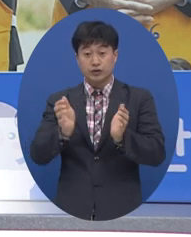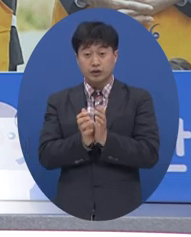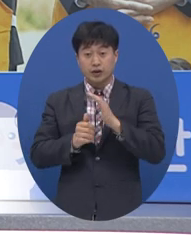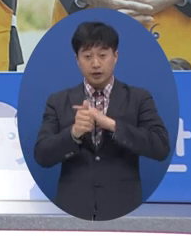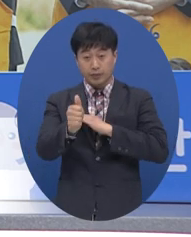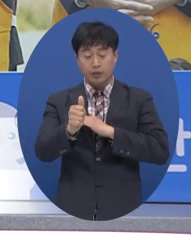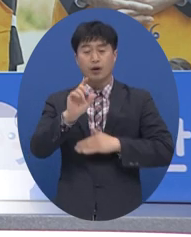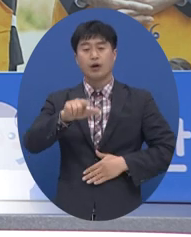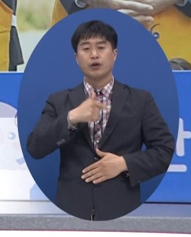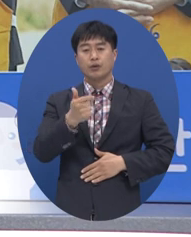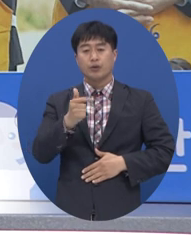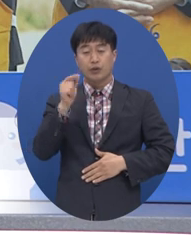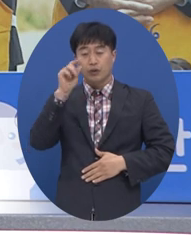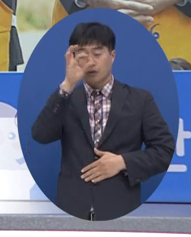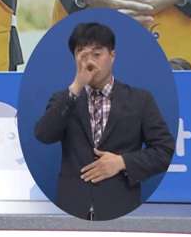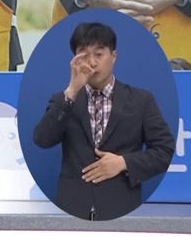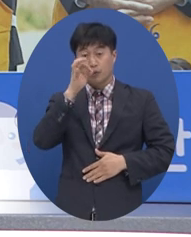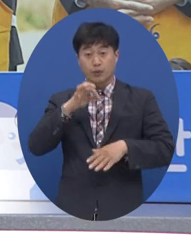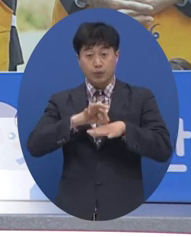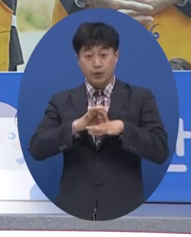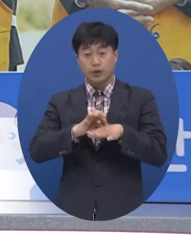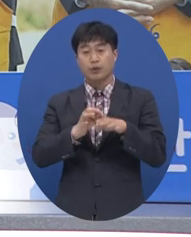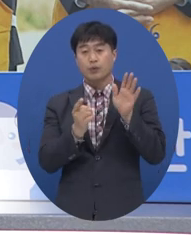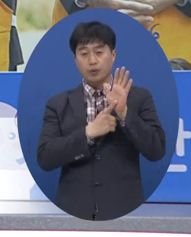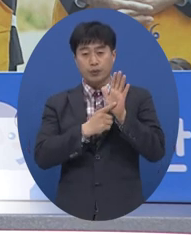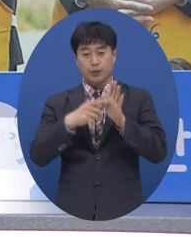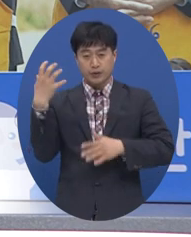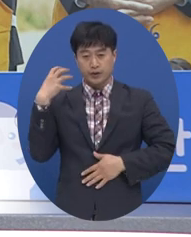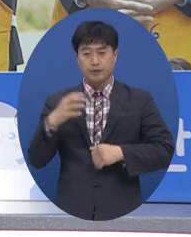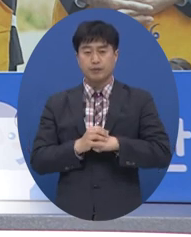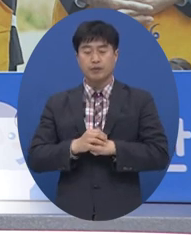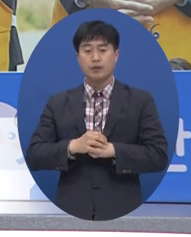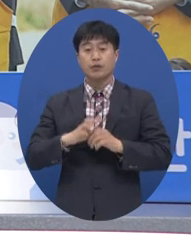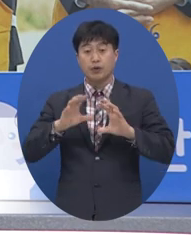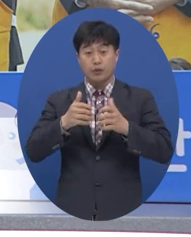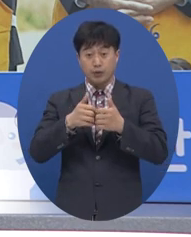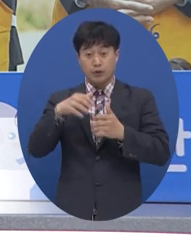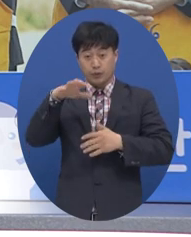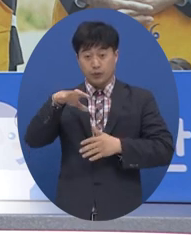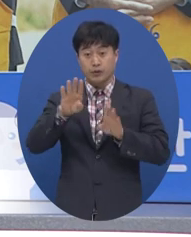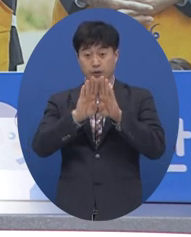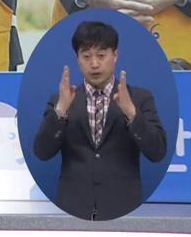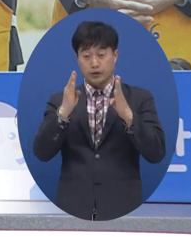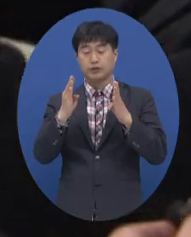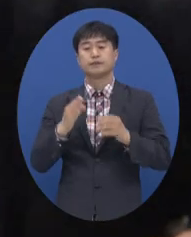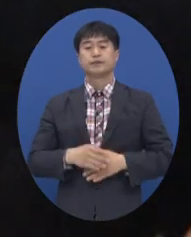홍보대사로 변신했습니다. 국회에서 열린 우리 한돈 사랑 캠페인 현장 취재했습니다.